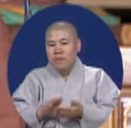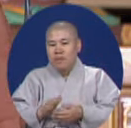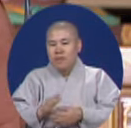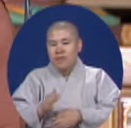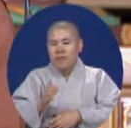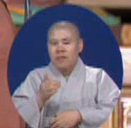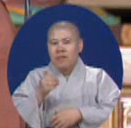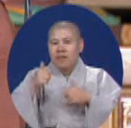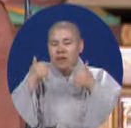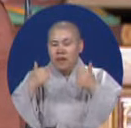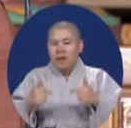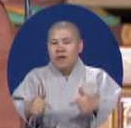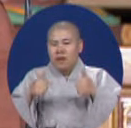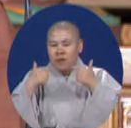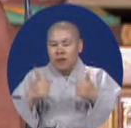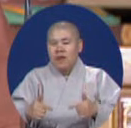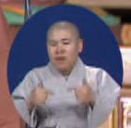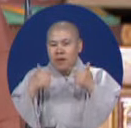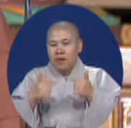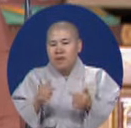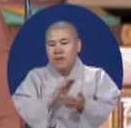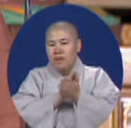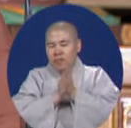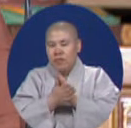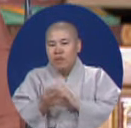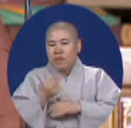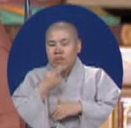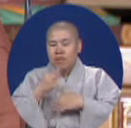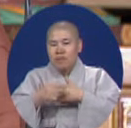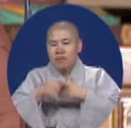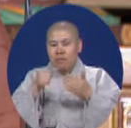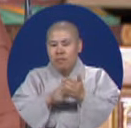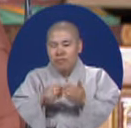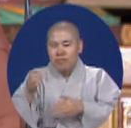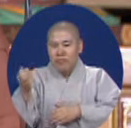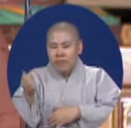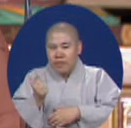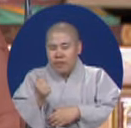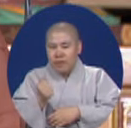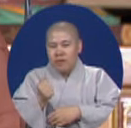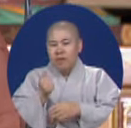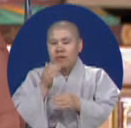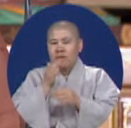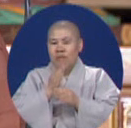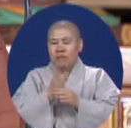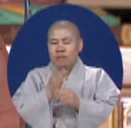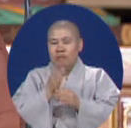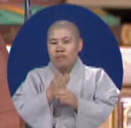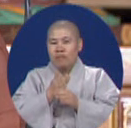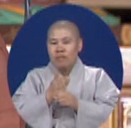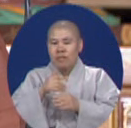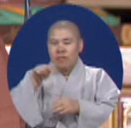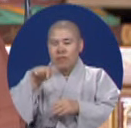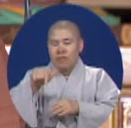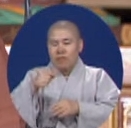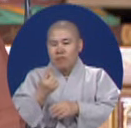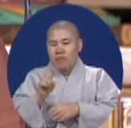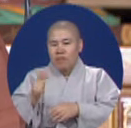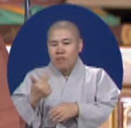항일신심이에요. 항상 한결같은 신심을 갖는 게 그게 이제 중간에